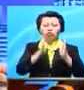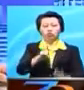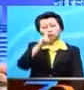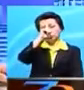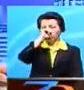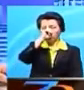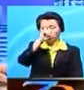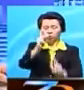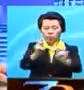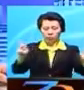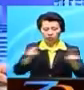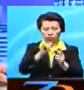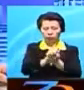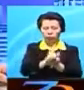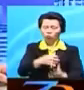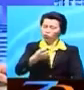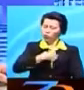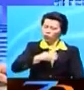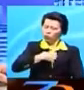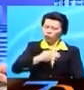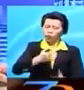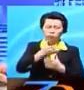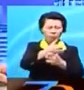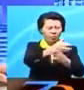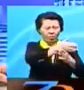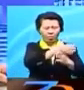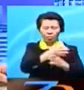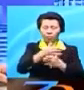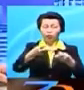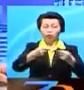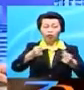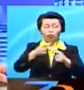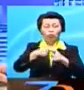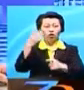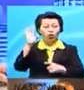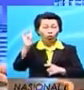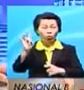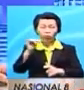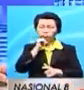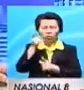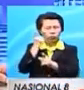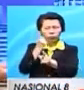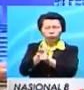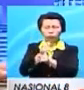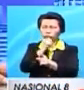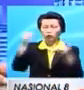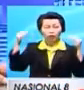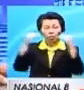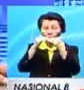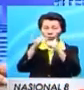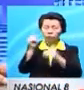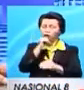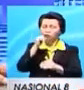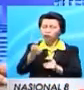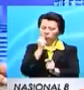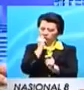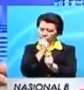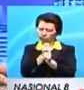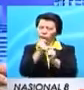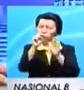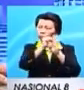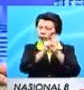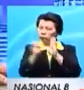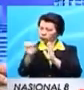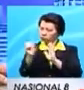kawasan berkenaan. Dakwa penduduk, pembahagian yang diumumkan Ogos lalu tidak telus dan adil serta tidak menepati